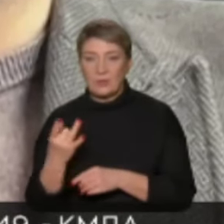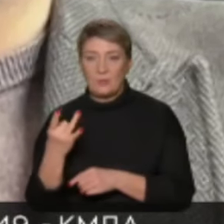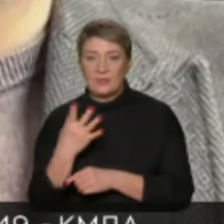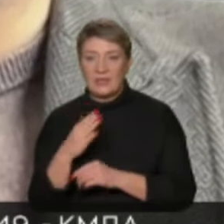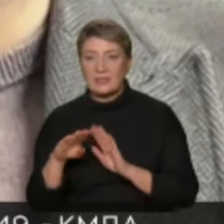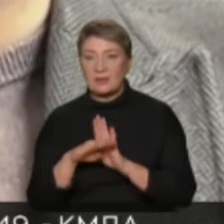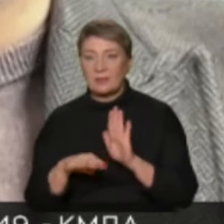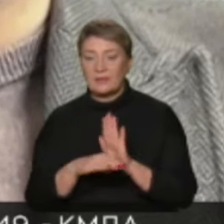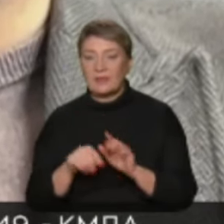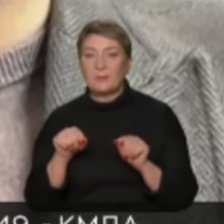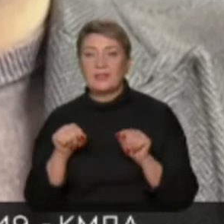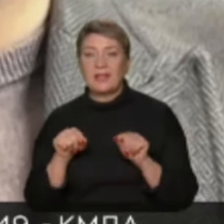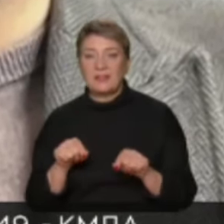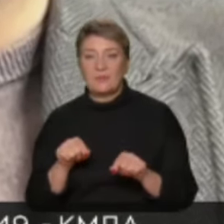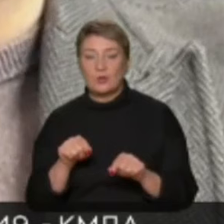того, чтобы